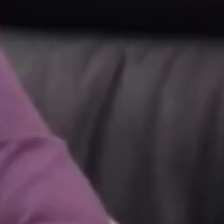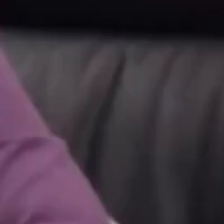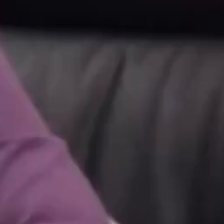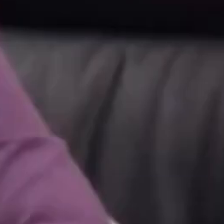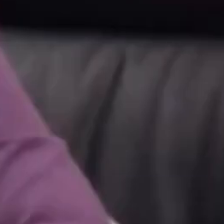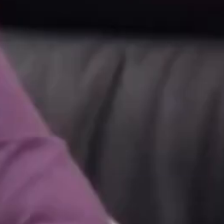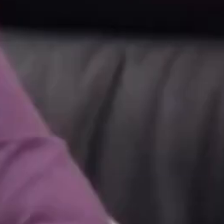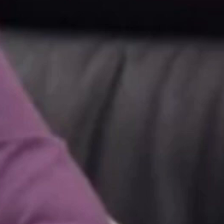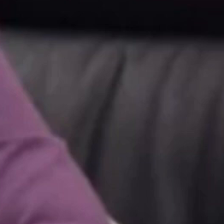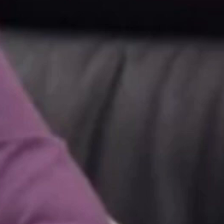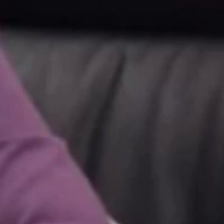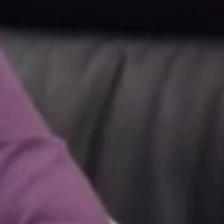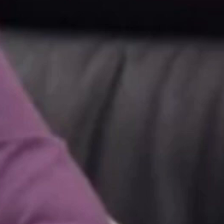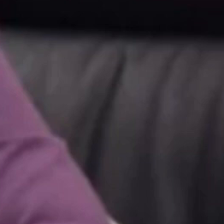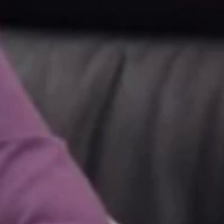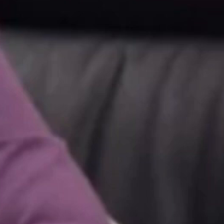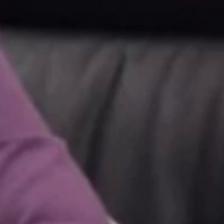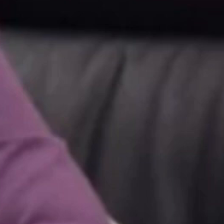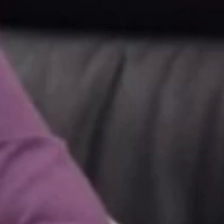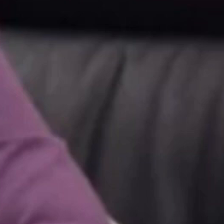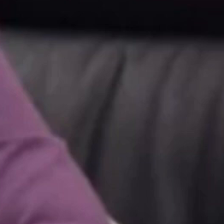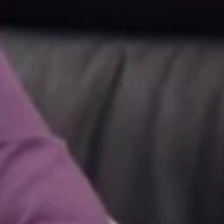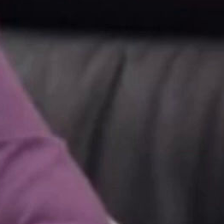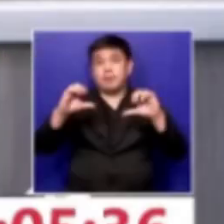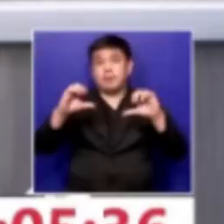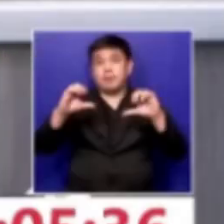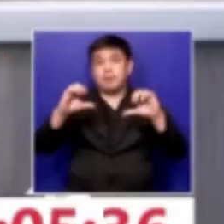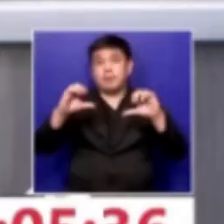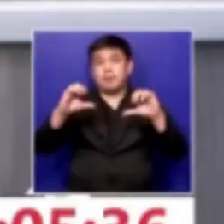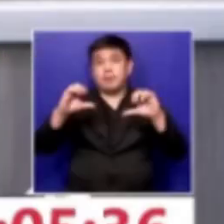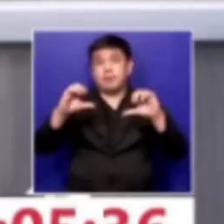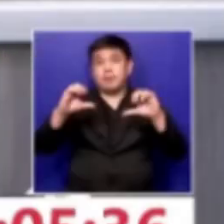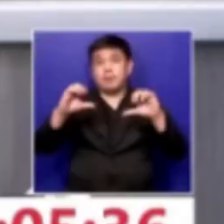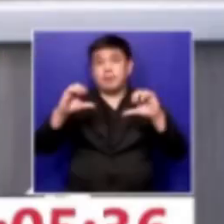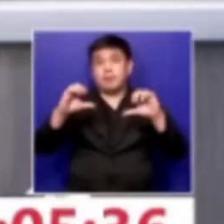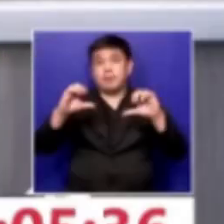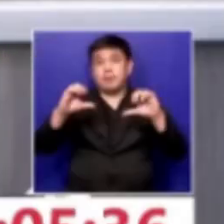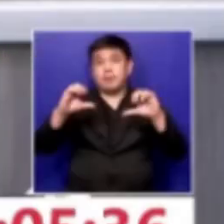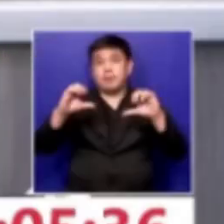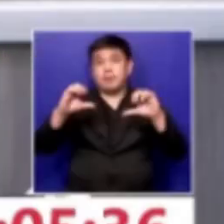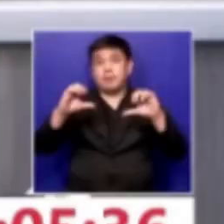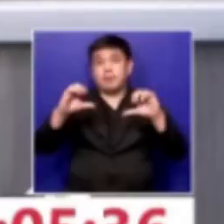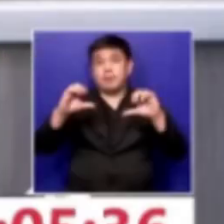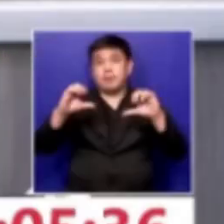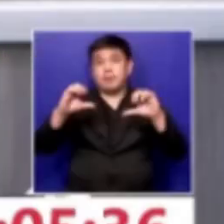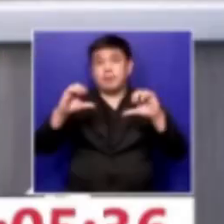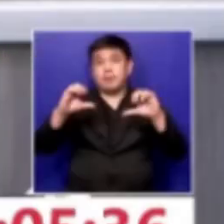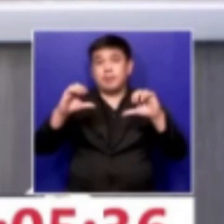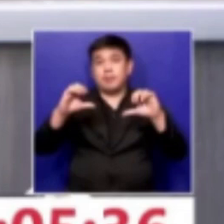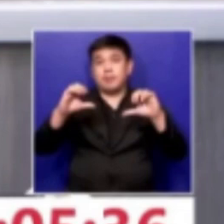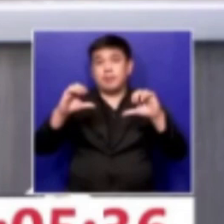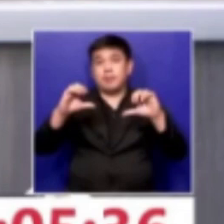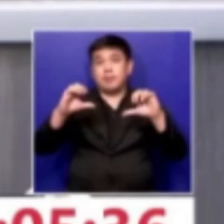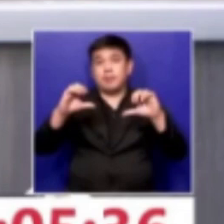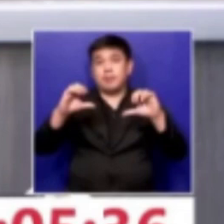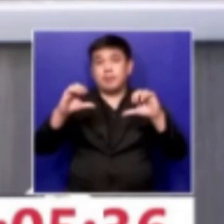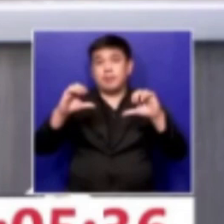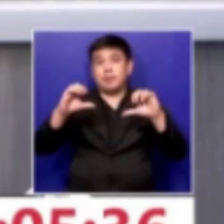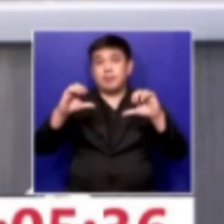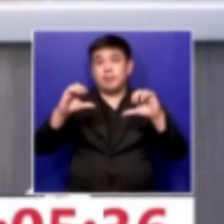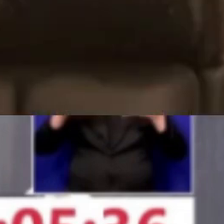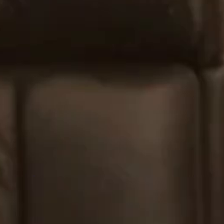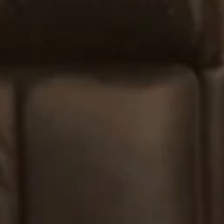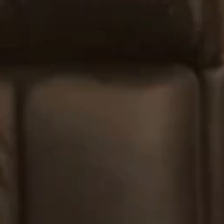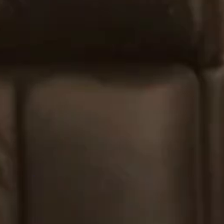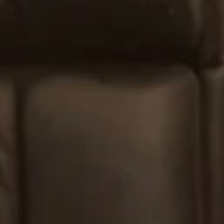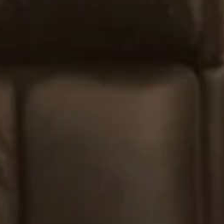นตรีจากพรรคก้าวไกลแต่อย่างไรก็ตามมีรายงานข่าวว่าเมื่อวันที่11กรกฎาคม2566นางสา